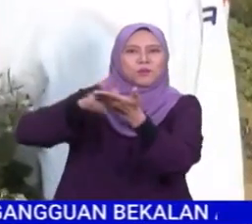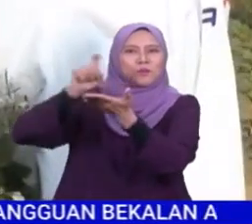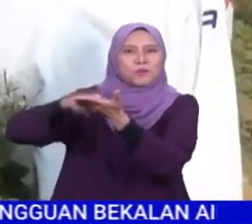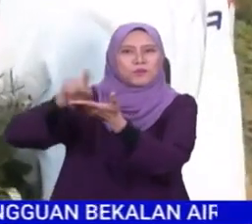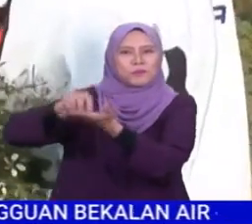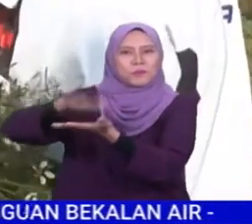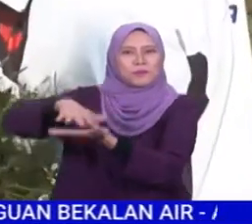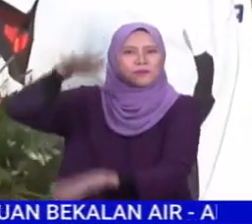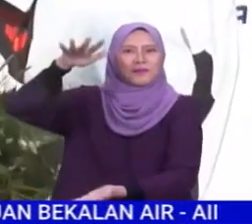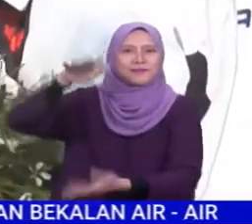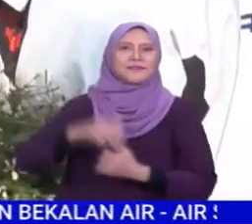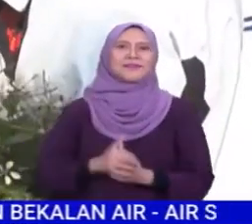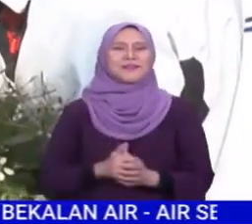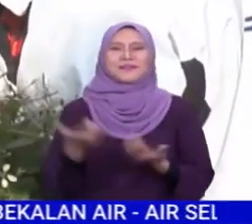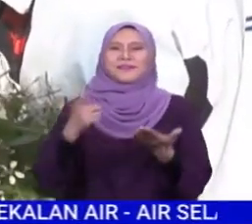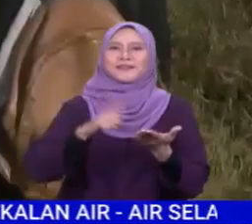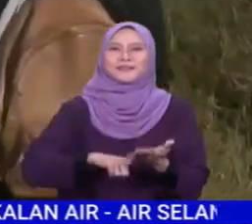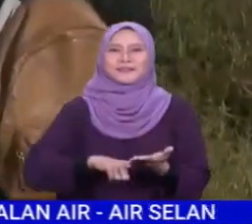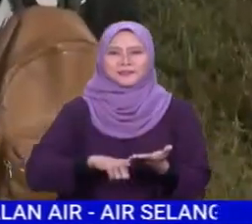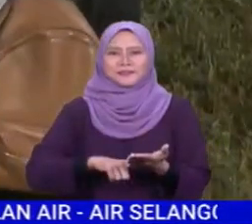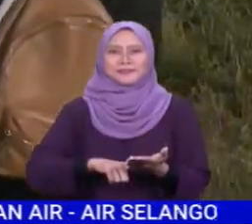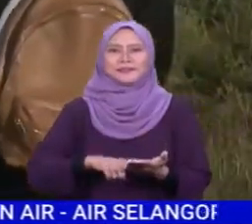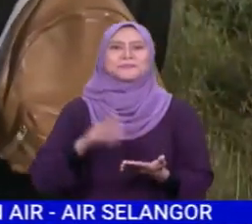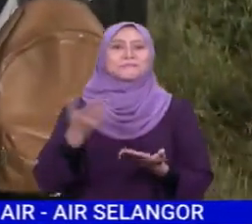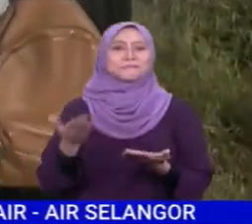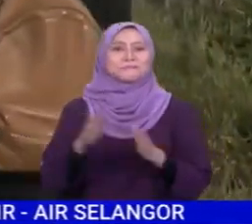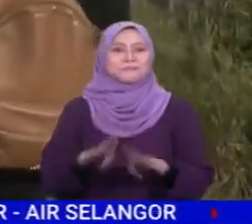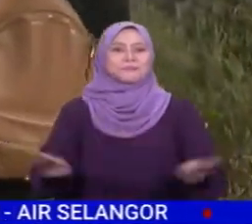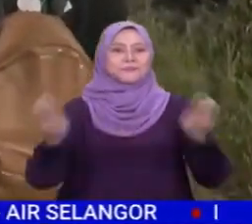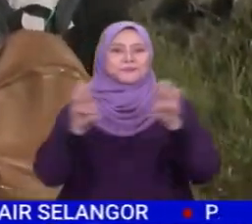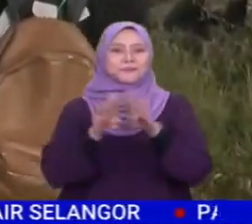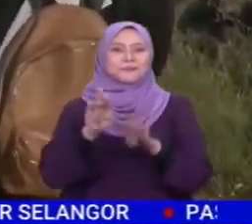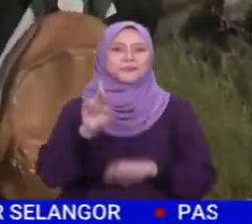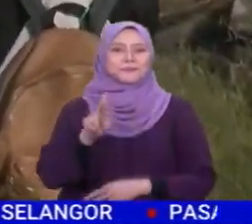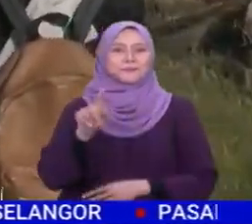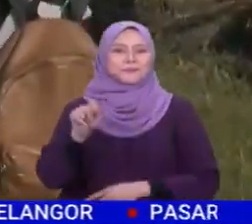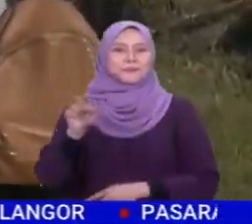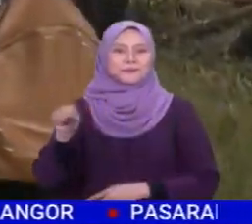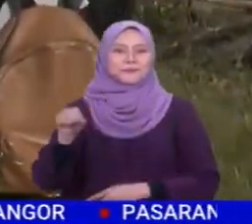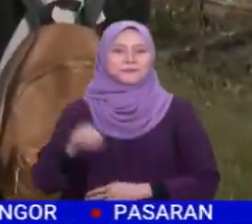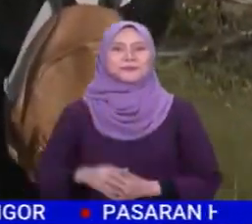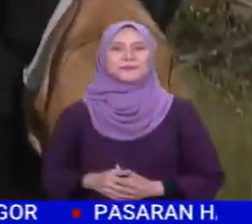Laporan Hana Adlina Satyun Ahmad untuk Berita RTM.